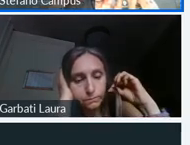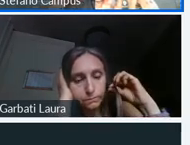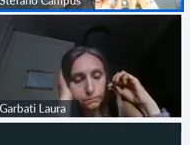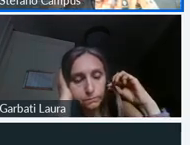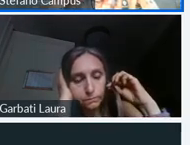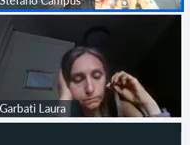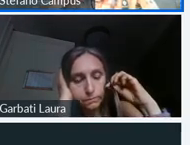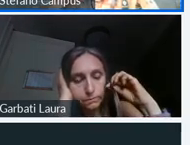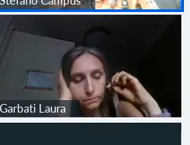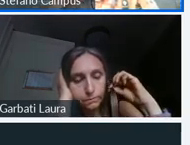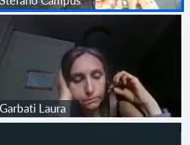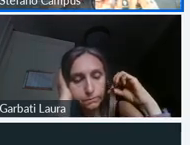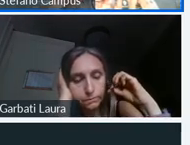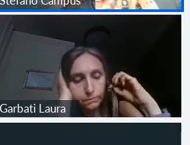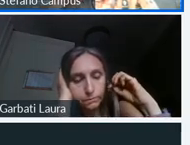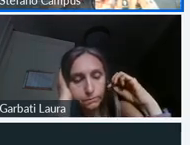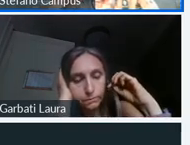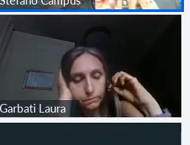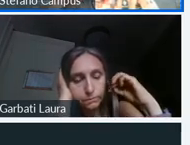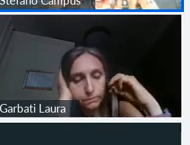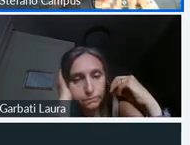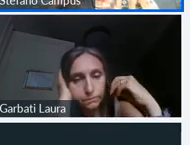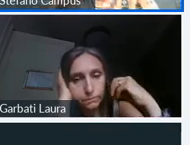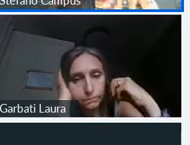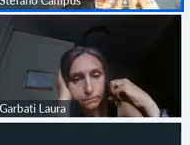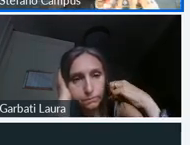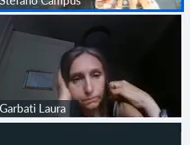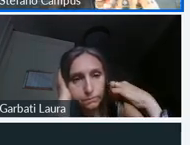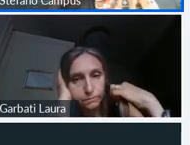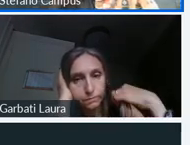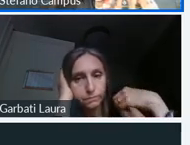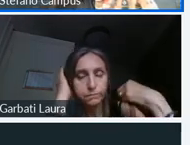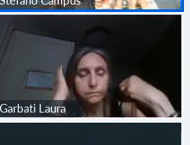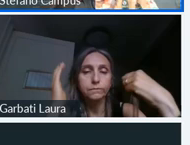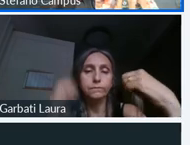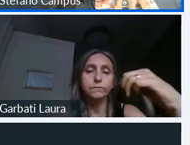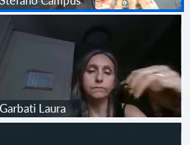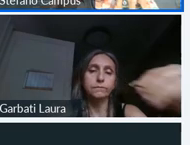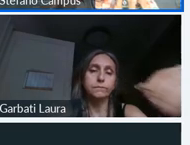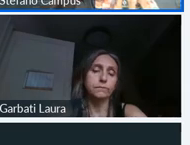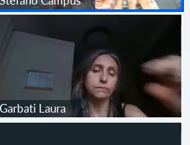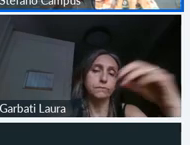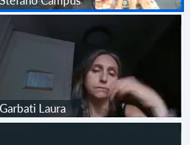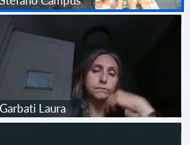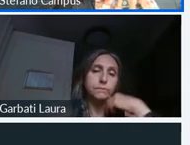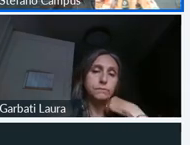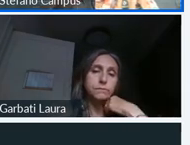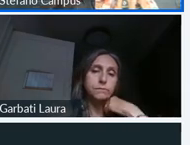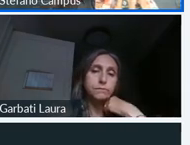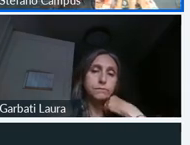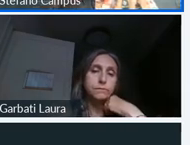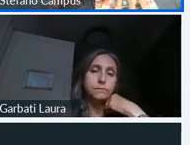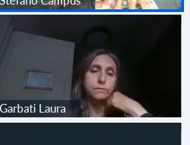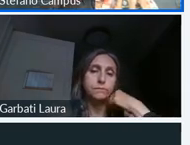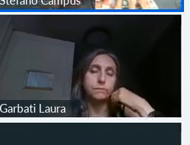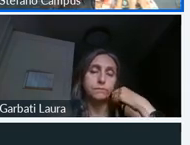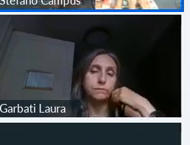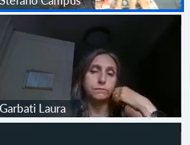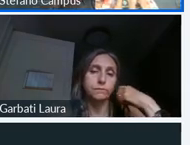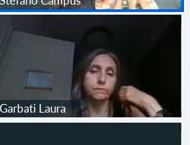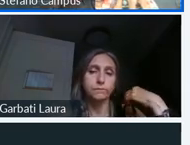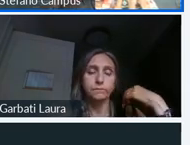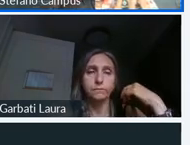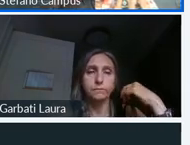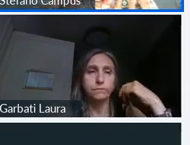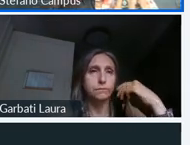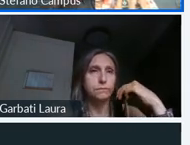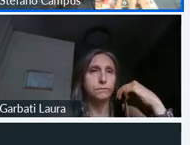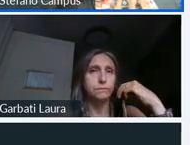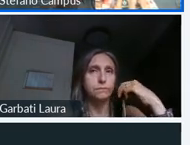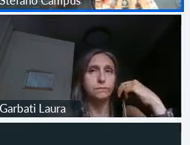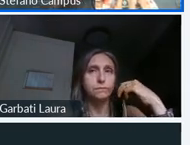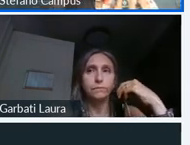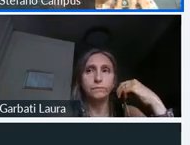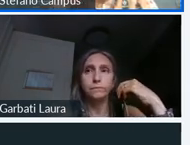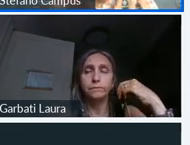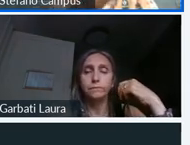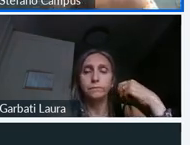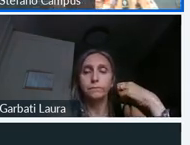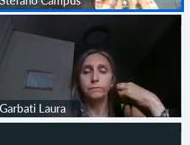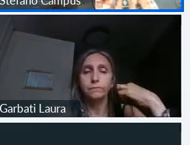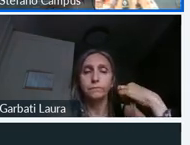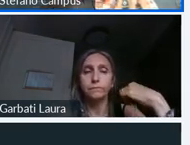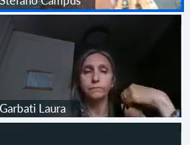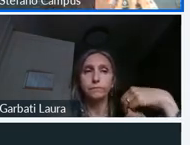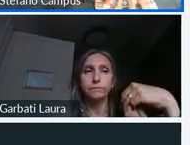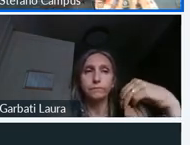implementati dei controlli in modo tale che non tanto per il contenuto, ma per la forma, venga verificata la